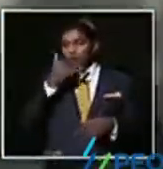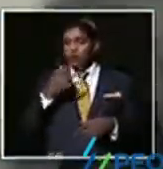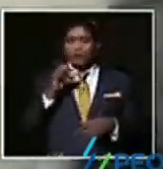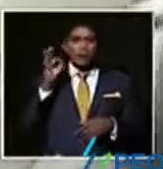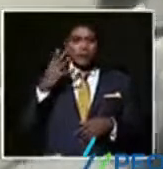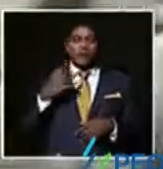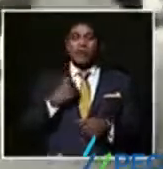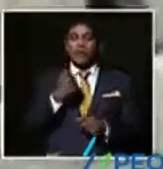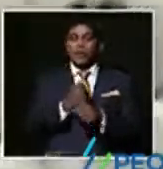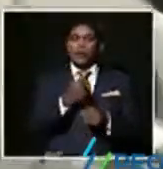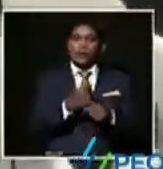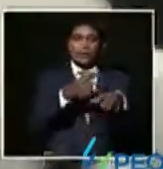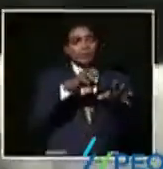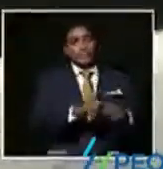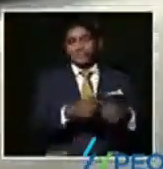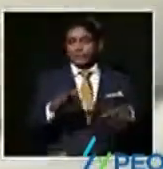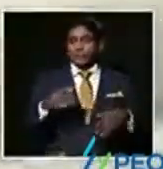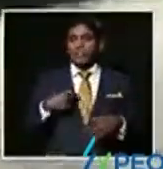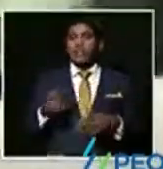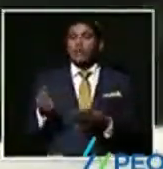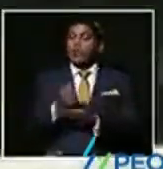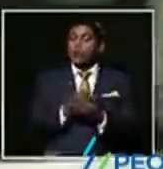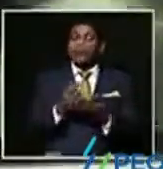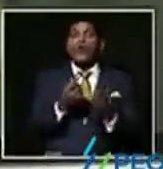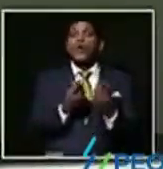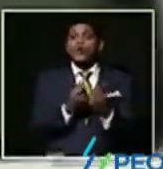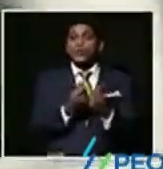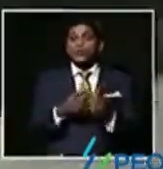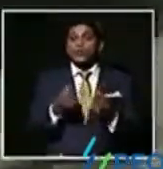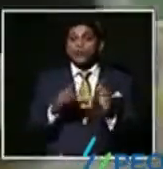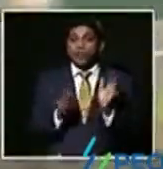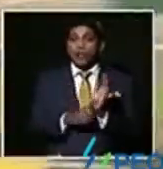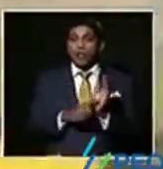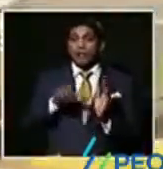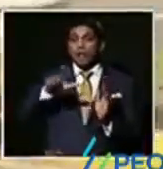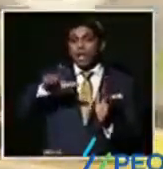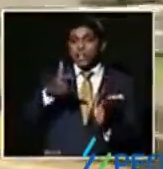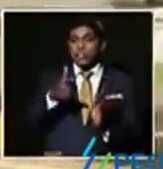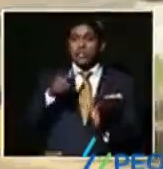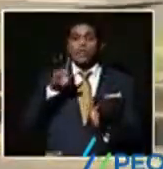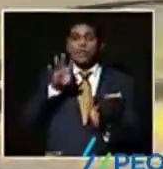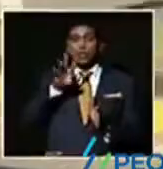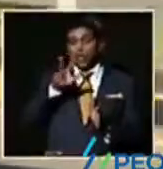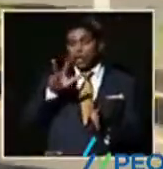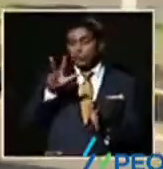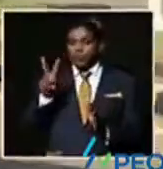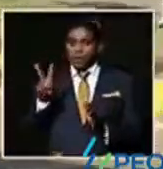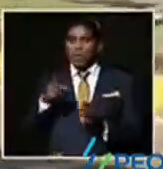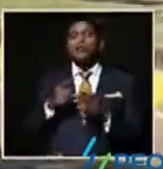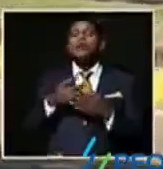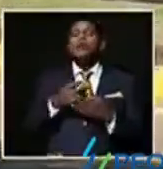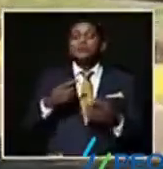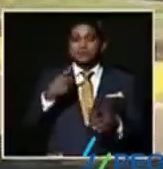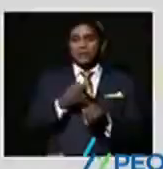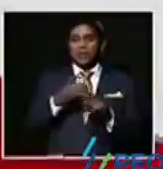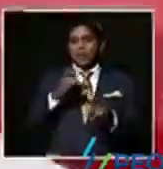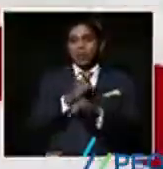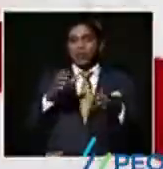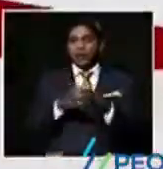රාජසන්තක කර තිබුණා. එම භාණ්ඩවල මුළු වටිනාකම රුපියල් ලක්ෂ 782ක් බව රේගු දෙපාර්තමේන්තුව ඊයේ ප්‍රකාශ කළා.